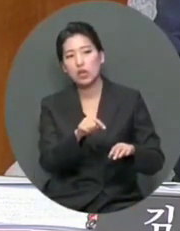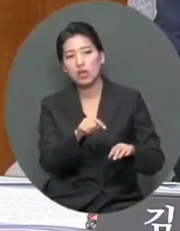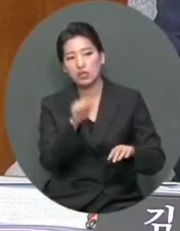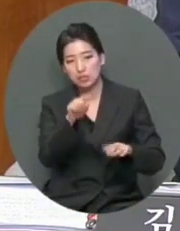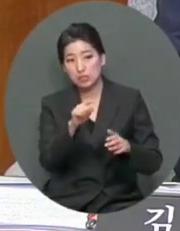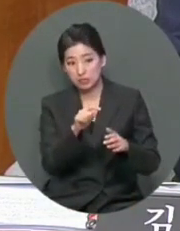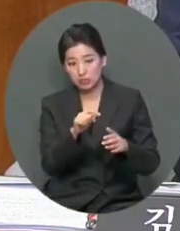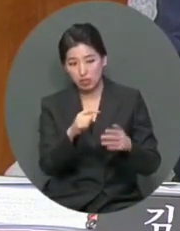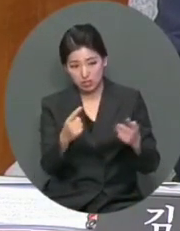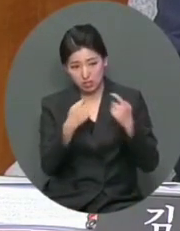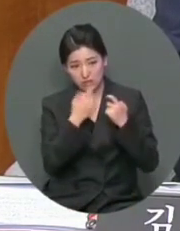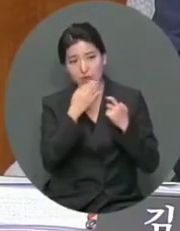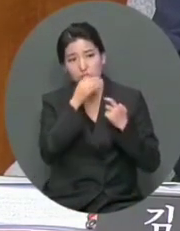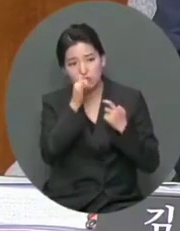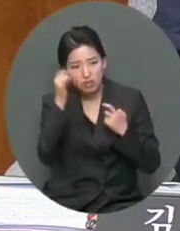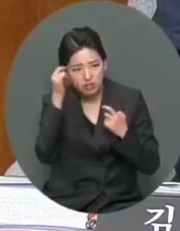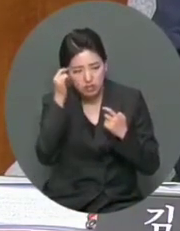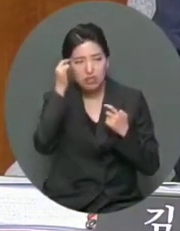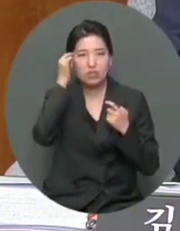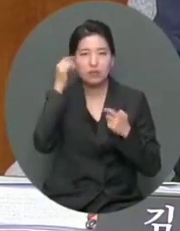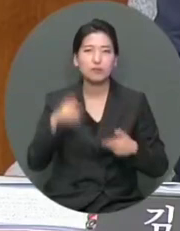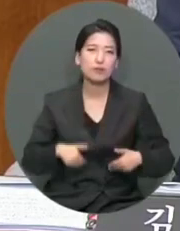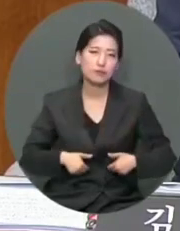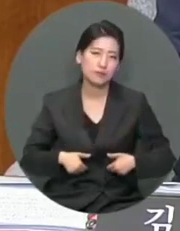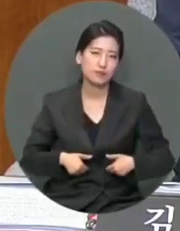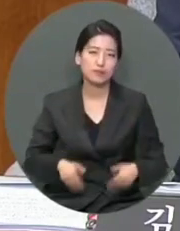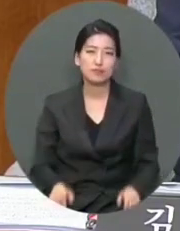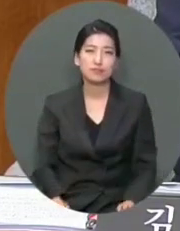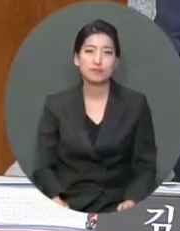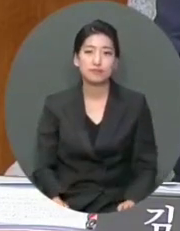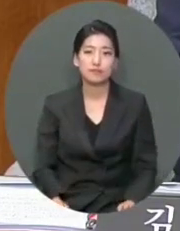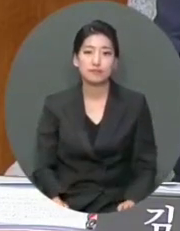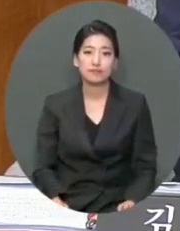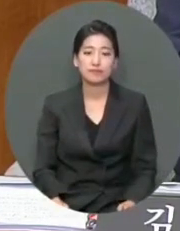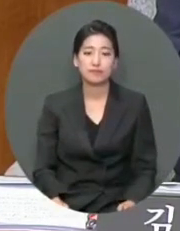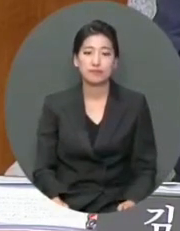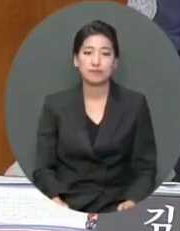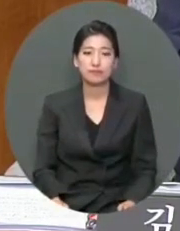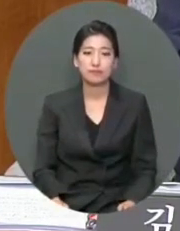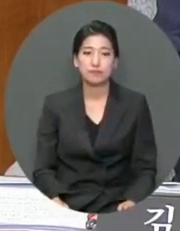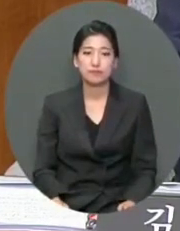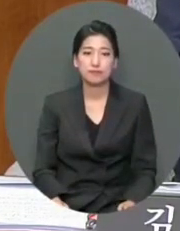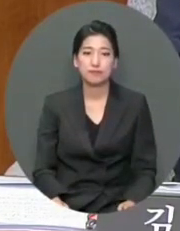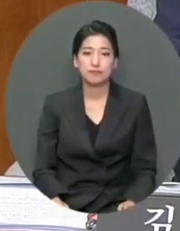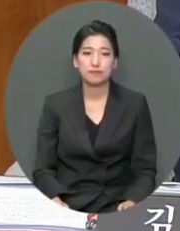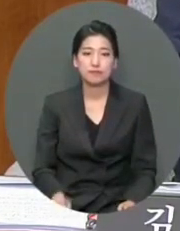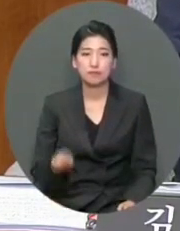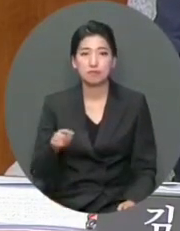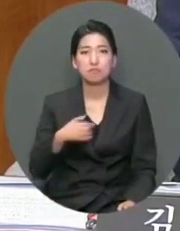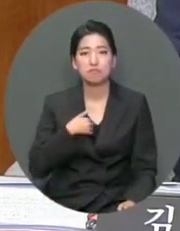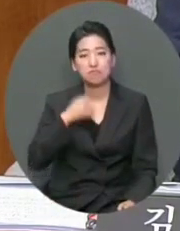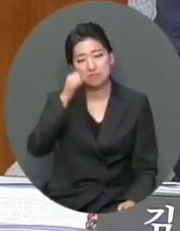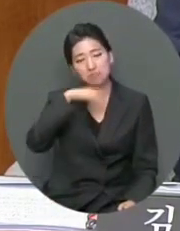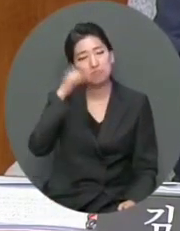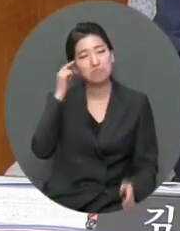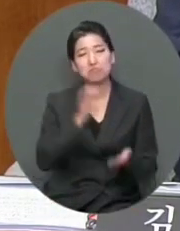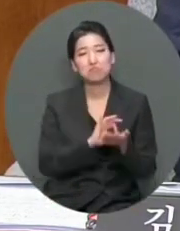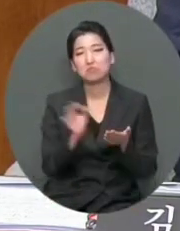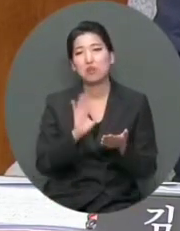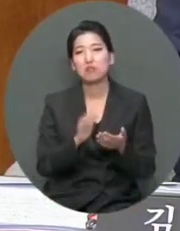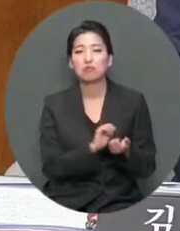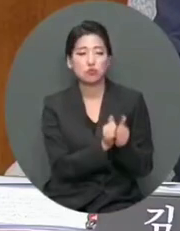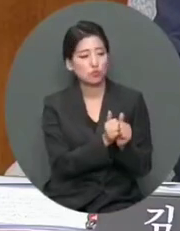하셔야 됩니다. 후보자님께서 그렇게 크게 신경을 쓰지 못했던 소위